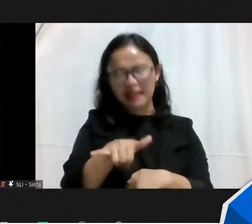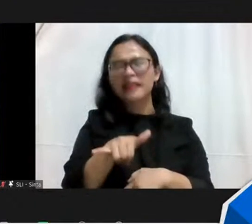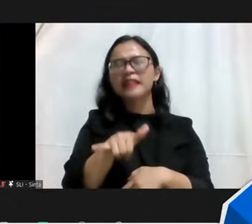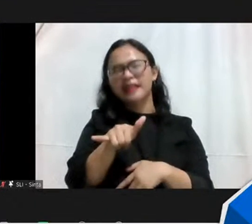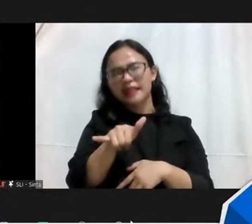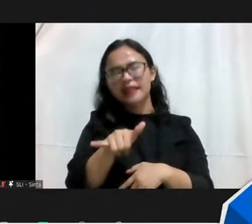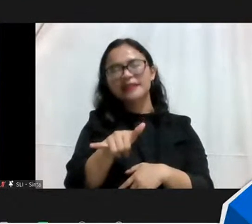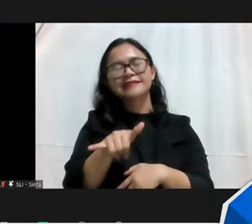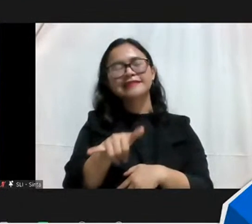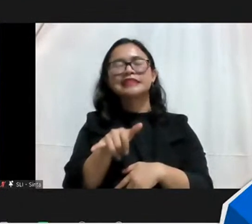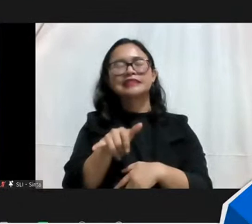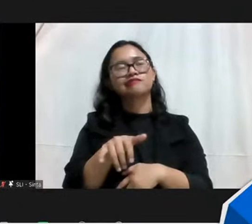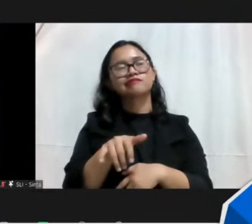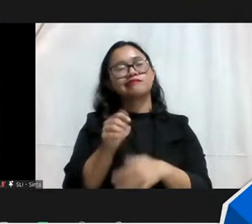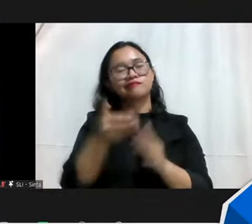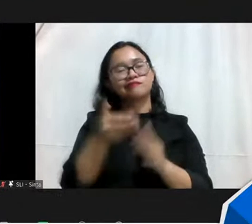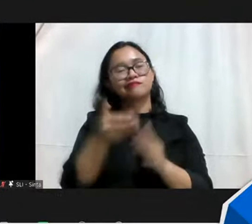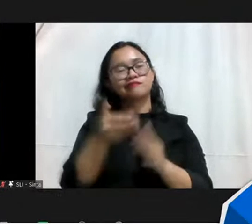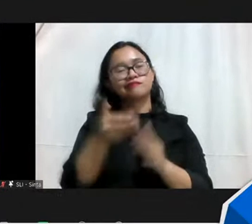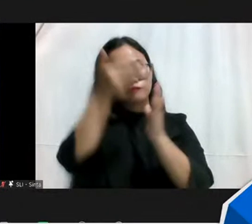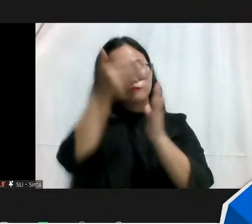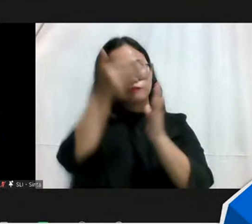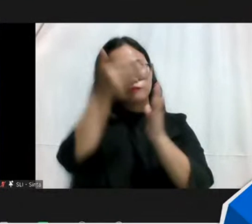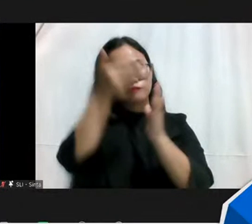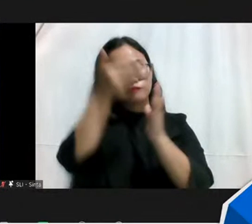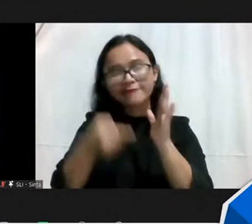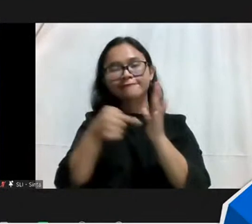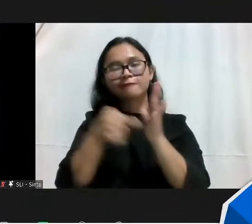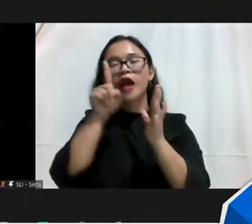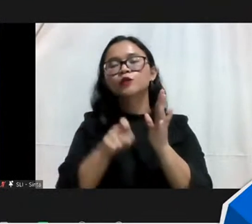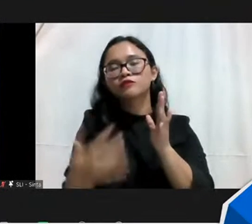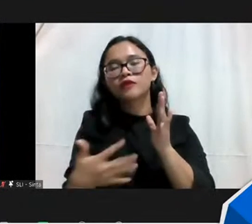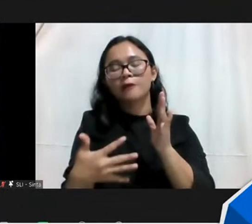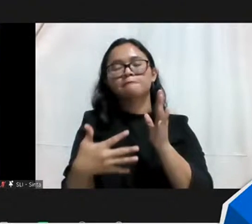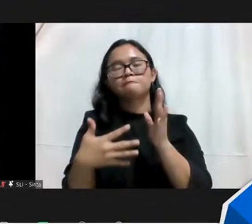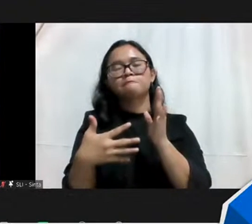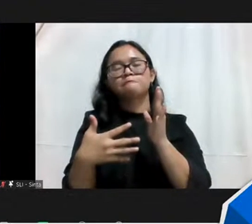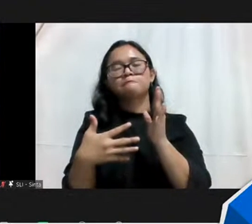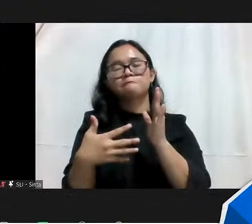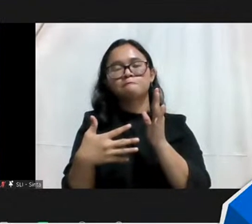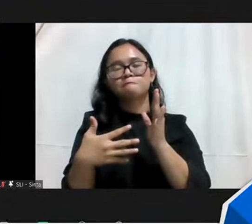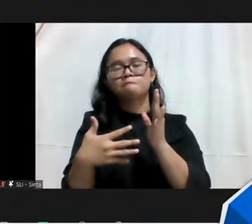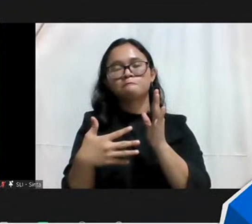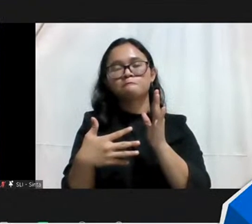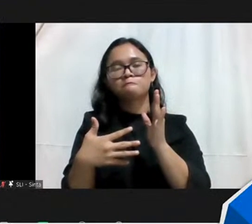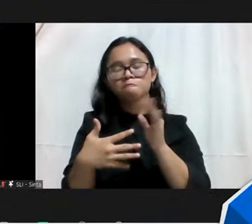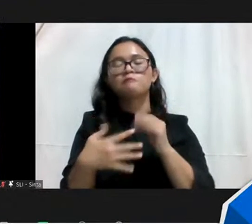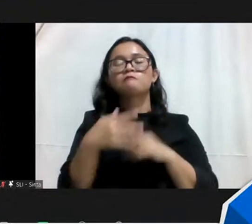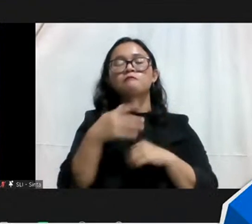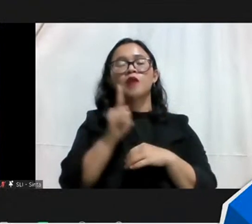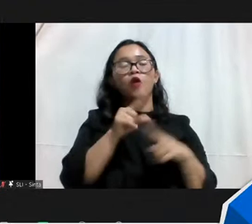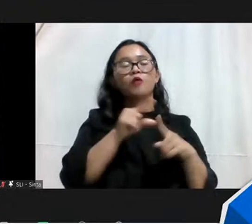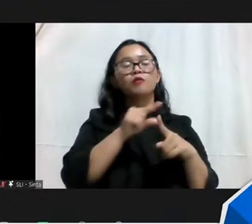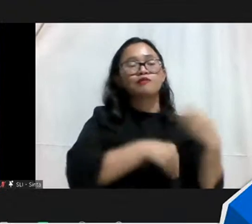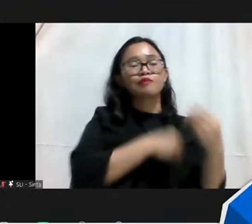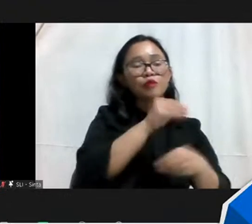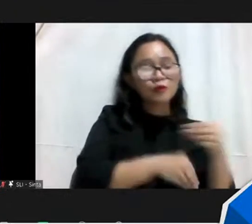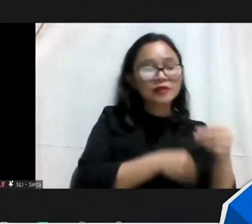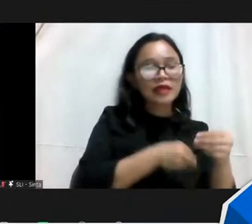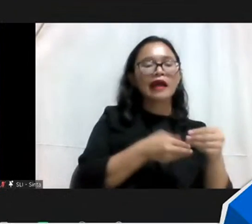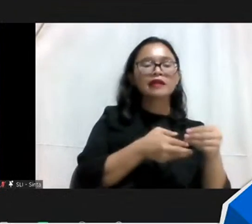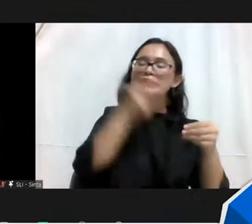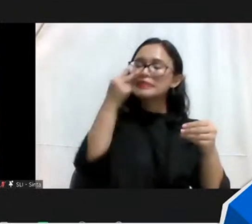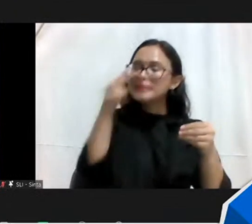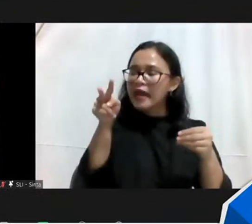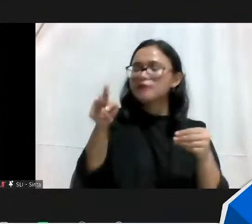bisa meyakinkan pertama bisa meyakinkan bahwa eh private sector itu tetap bisa beroperasi dengan baik